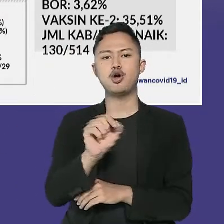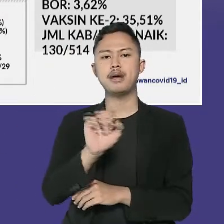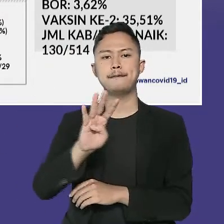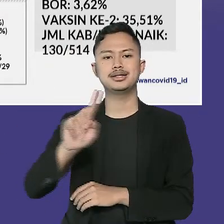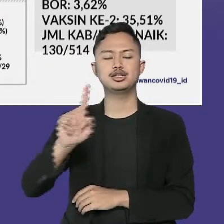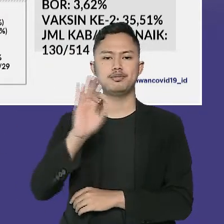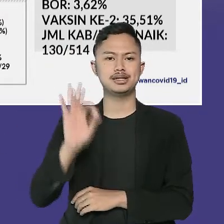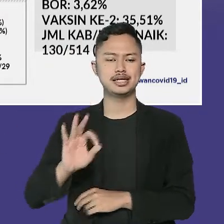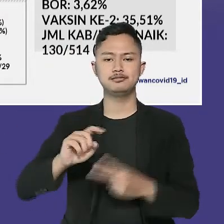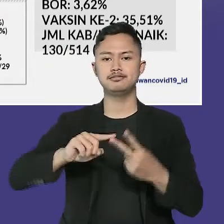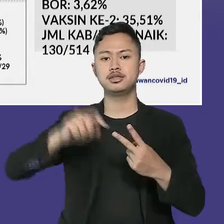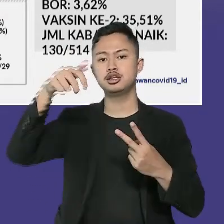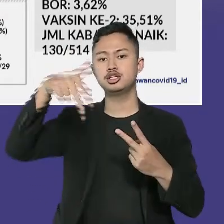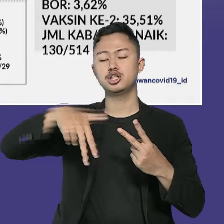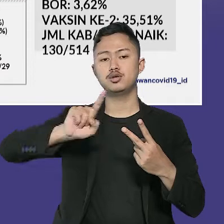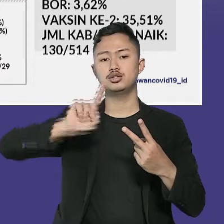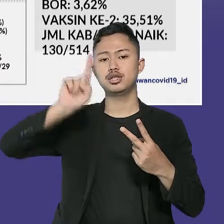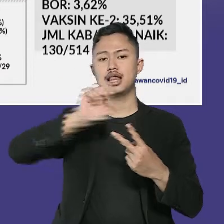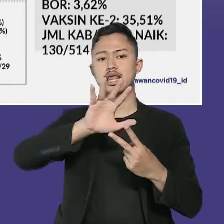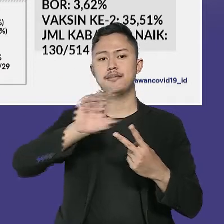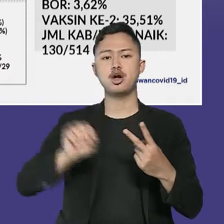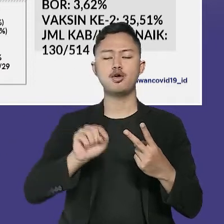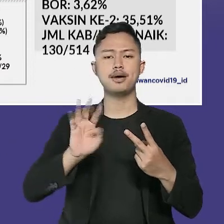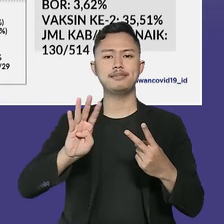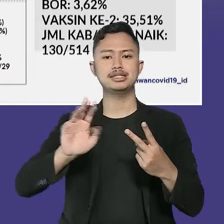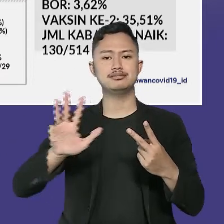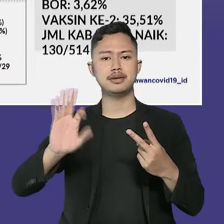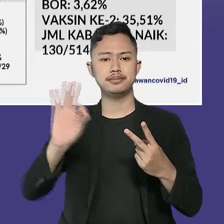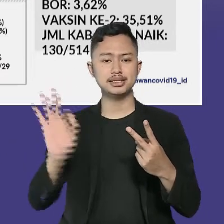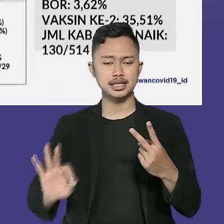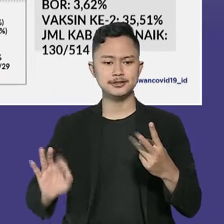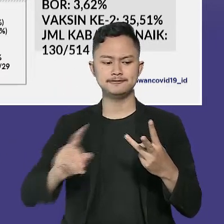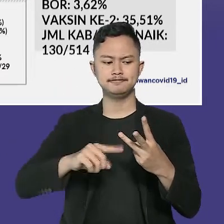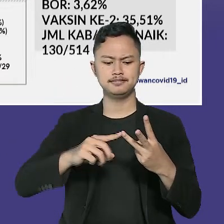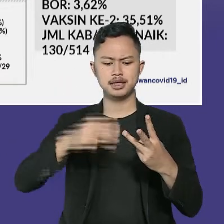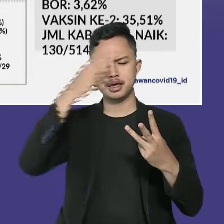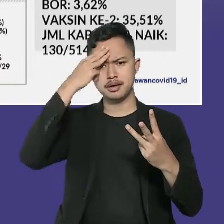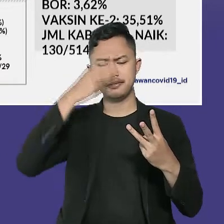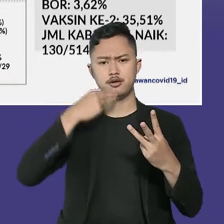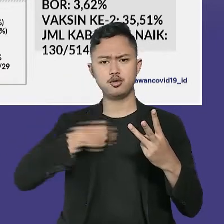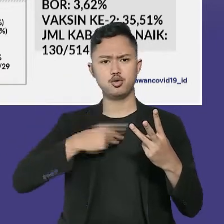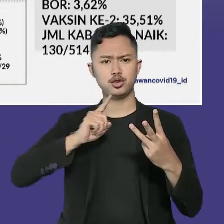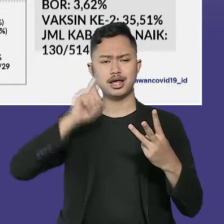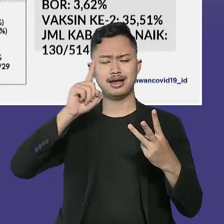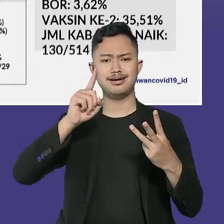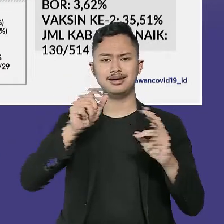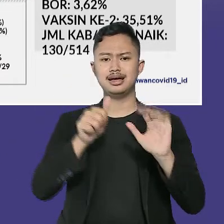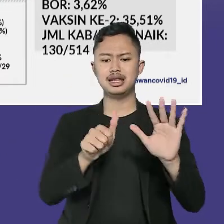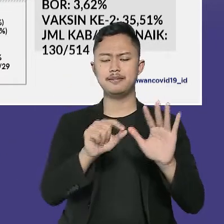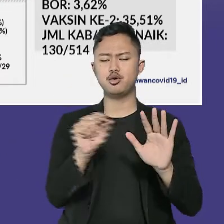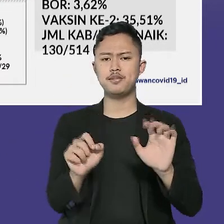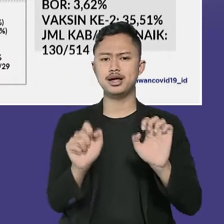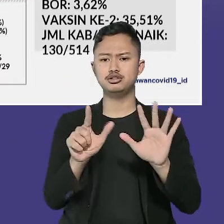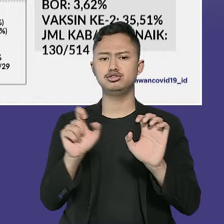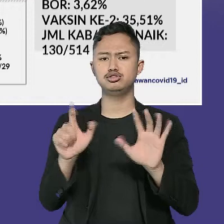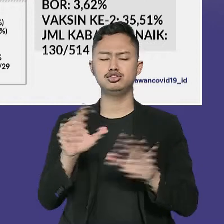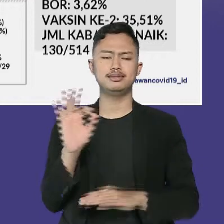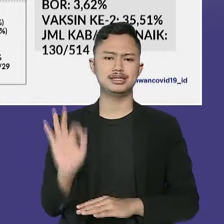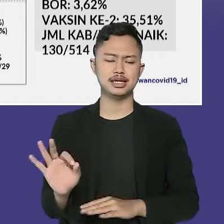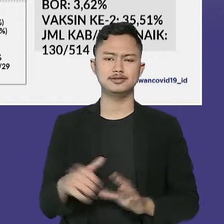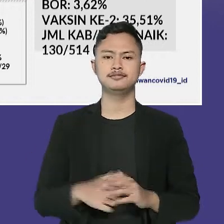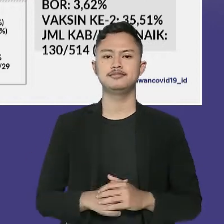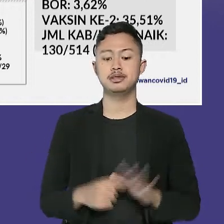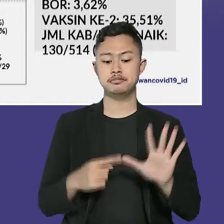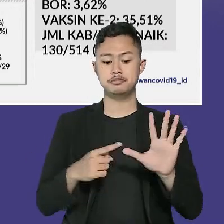5,41%, Sulawesi Utara 5,9%, Maluku Utara sebesar 6,77%,